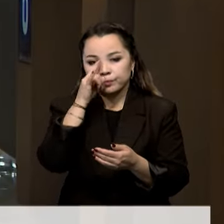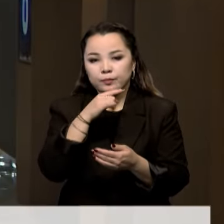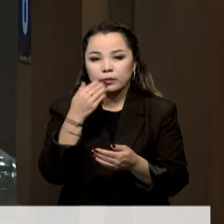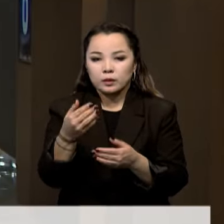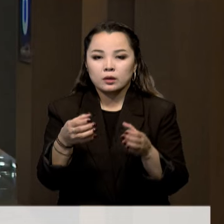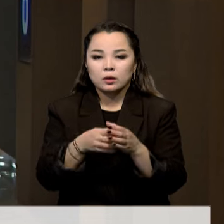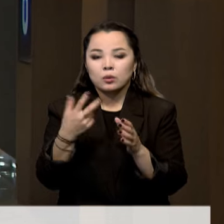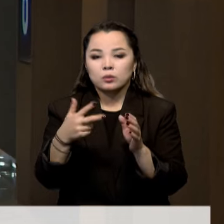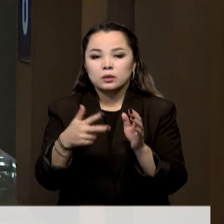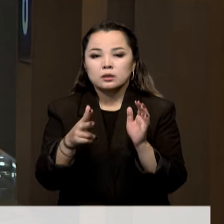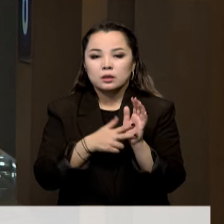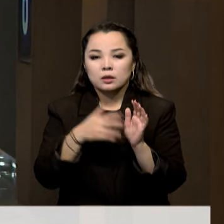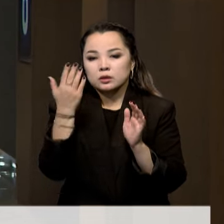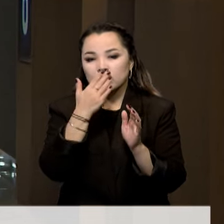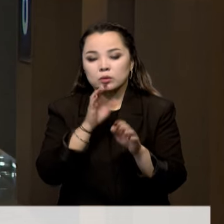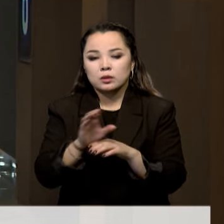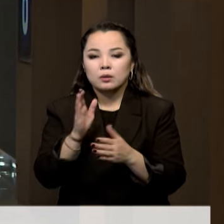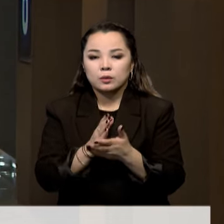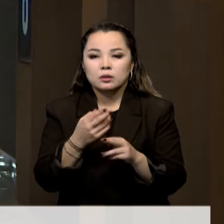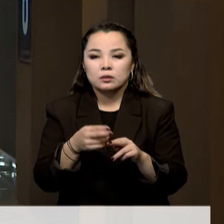Қазақстанда 38 кино шығарылған.